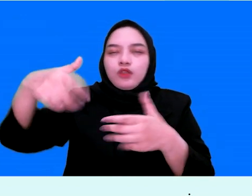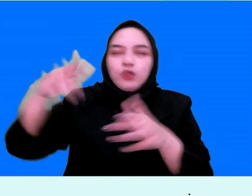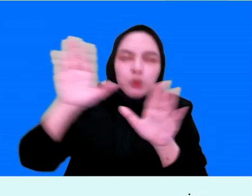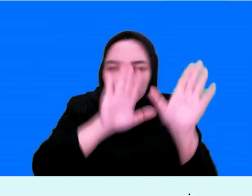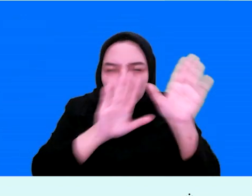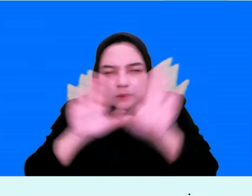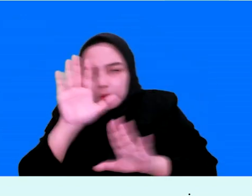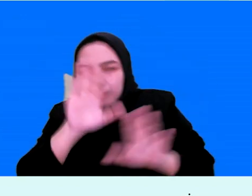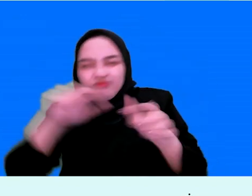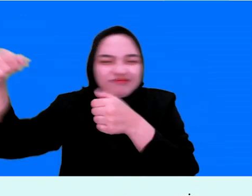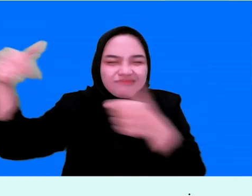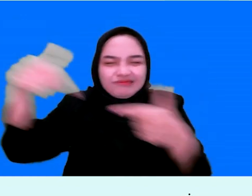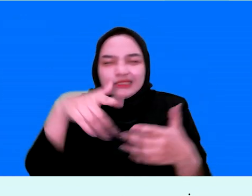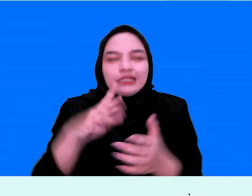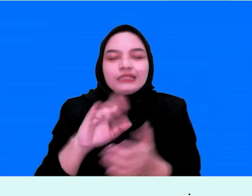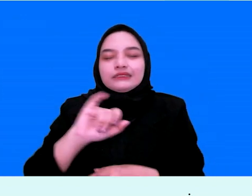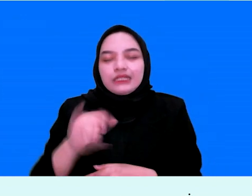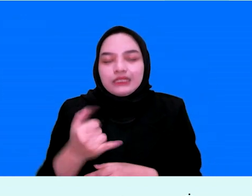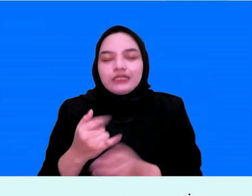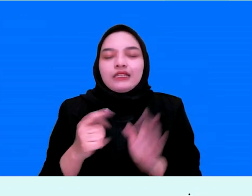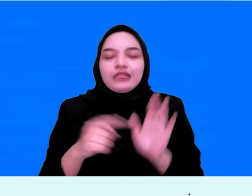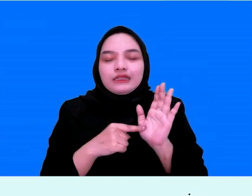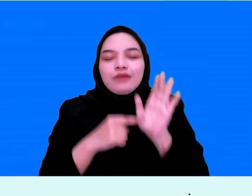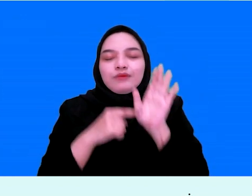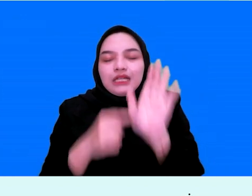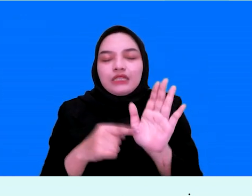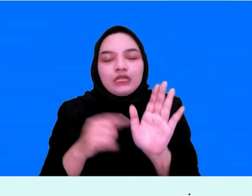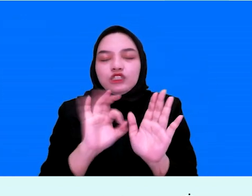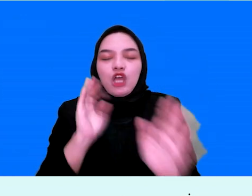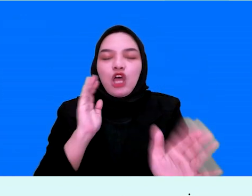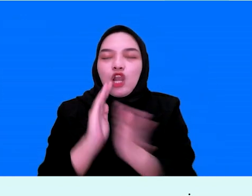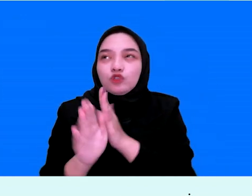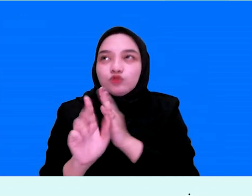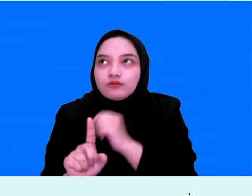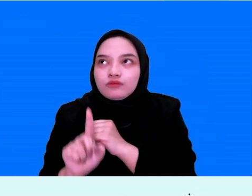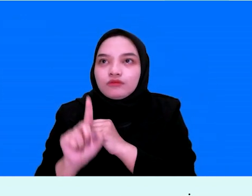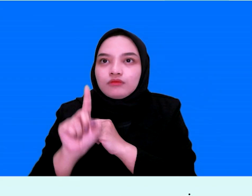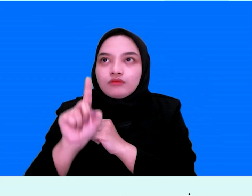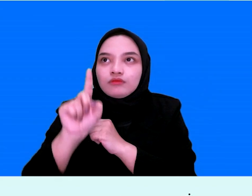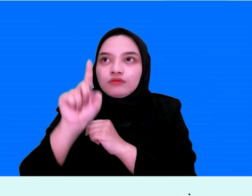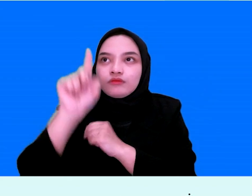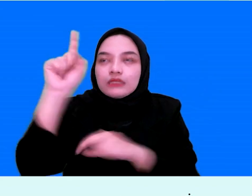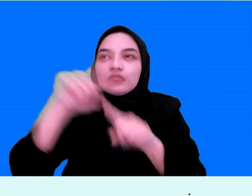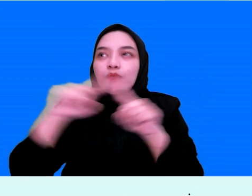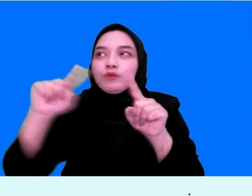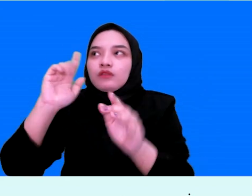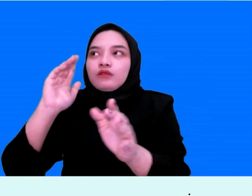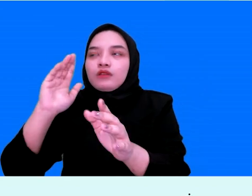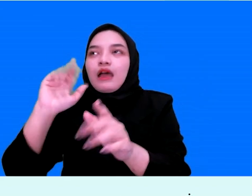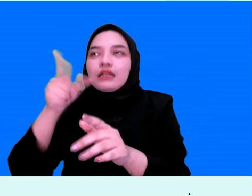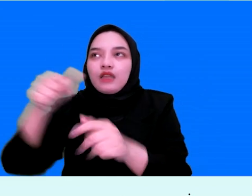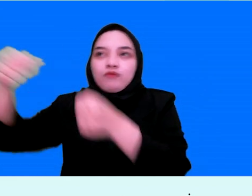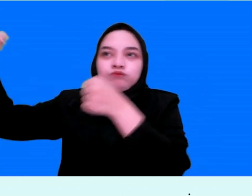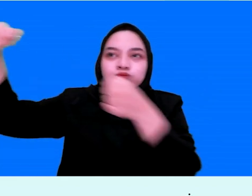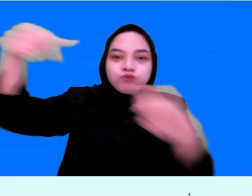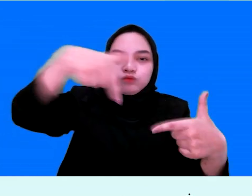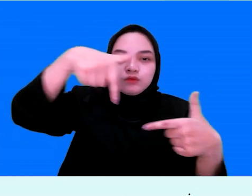namun dari tampilan itu sendiri tidak langsung scroll ke atas sehingga tertutup oleh navigation bar yang floating itu